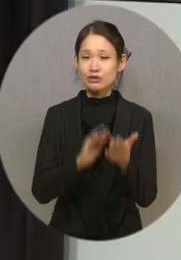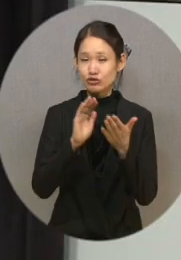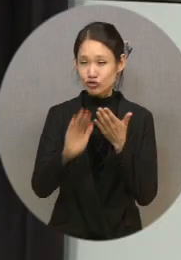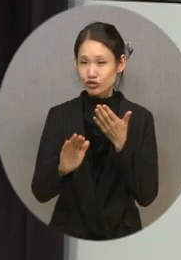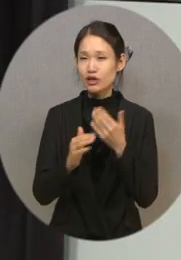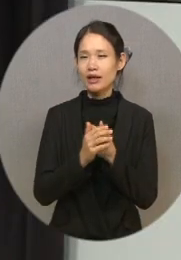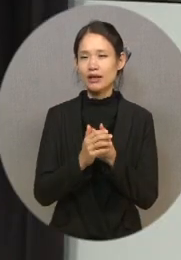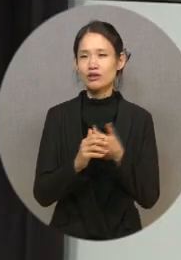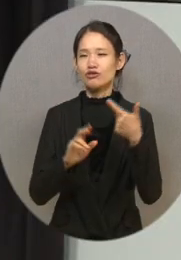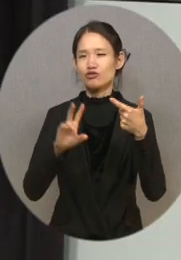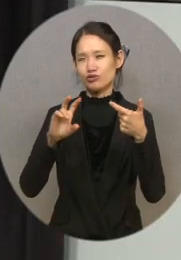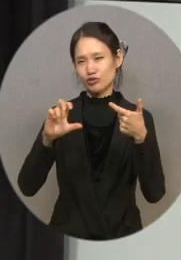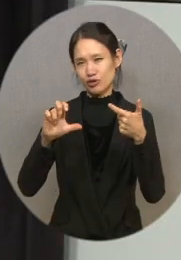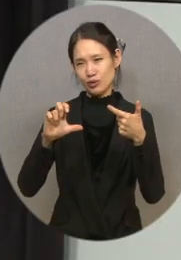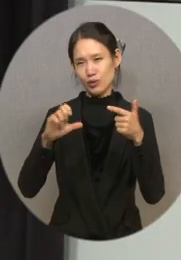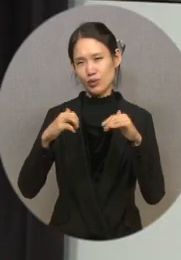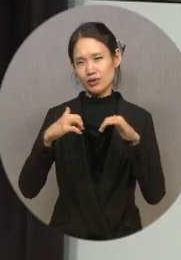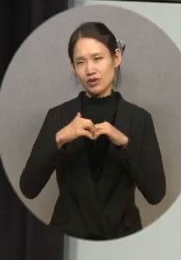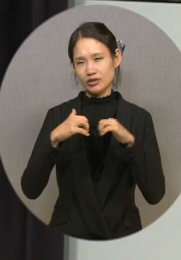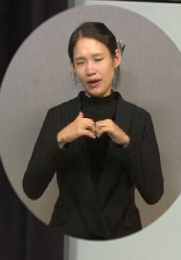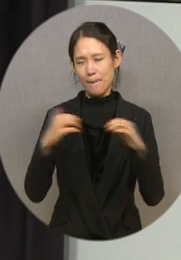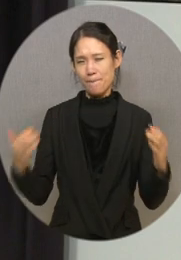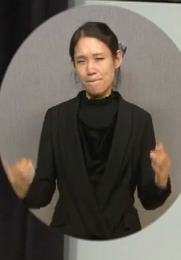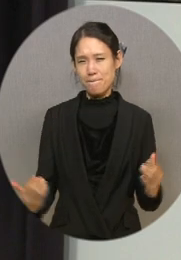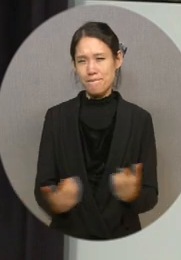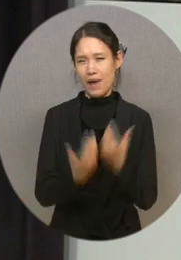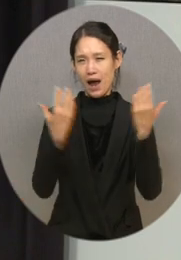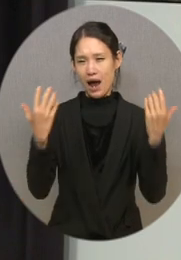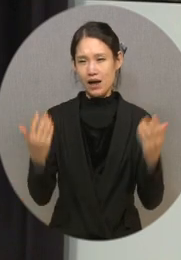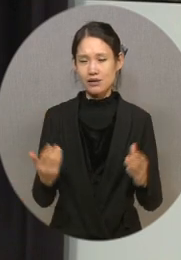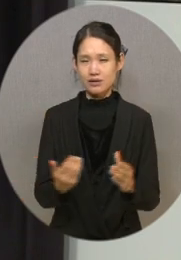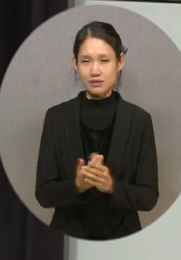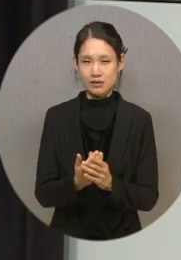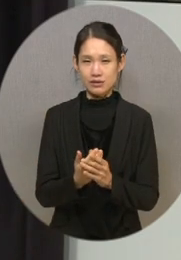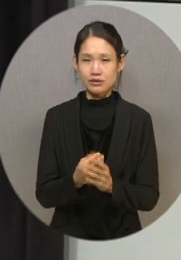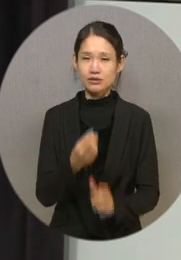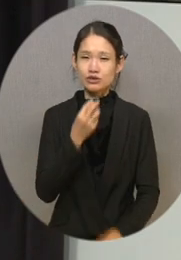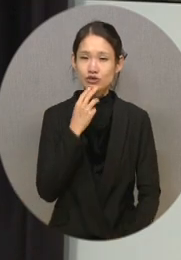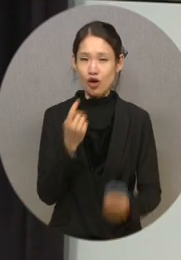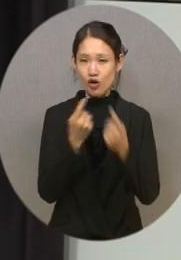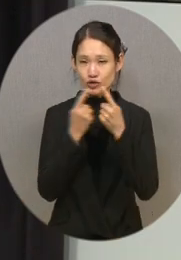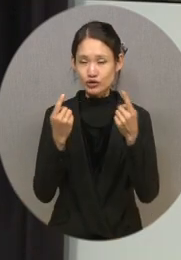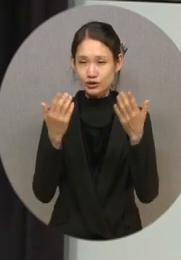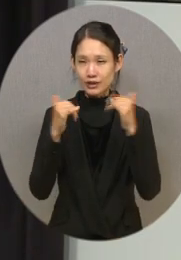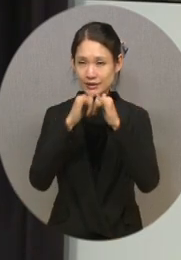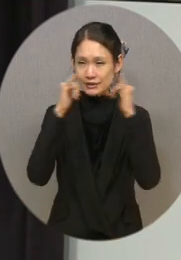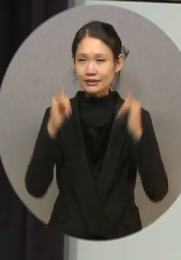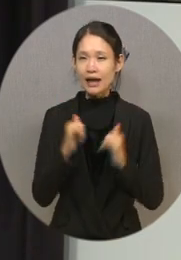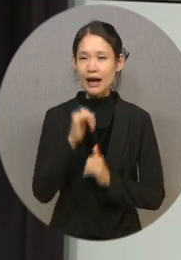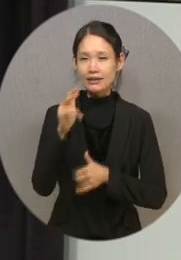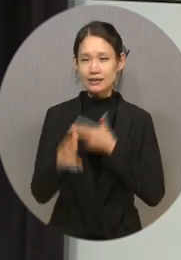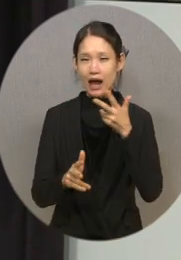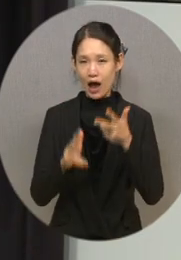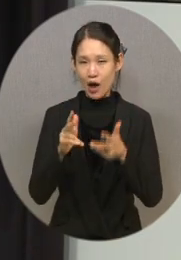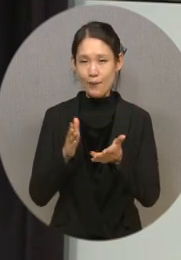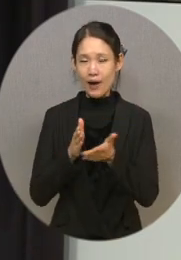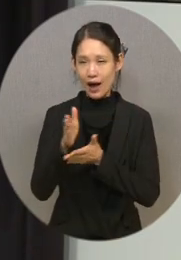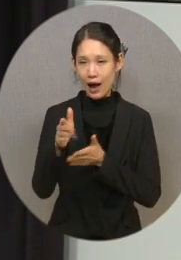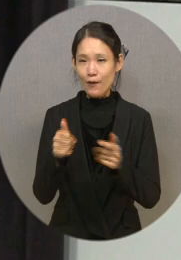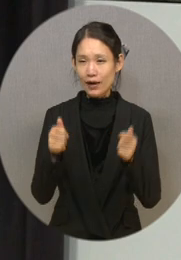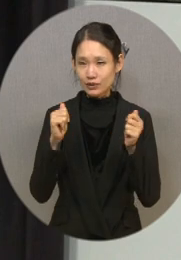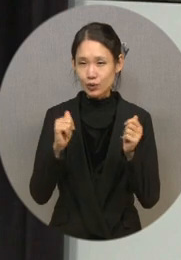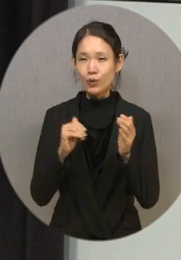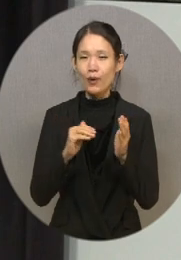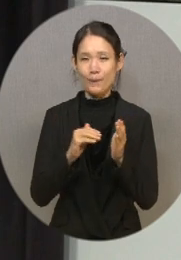6.25가 네. 이제 얼마 있다 네. 터지지 않았어요. 서울대 사회사업학과를